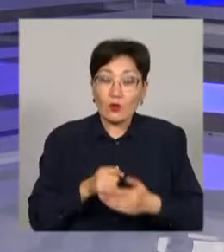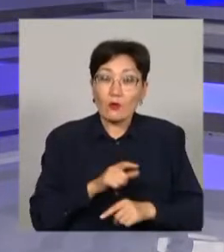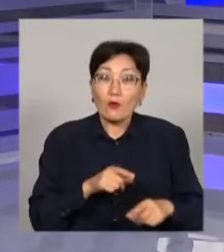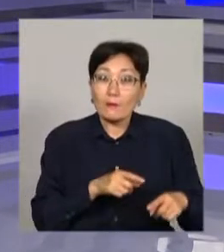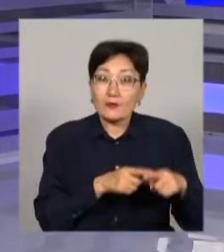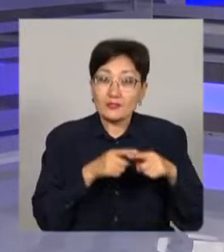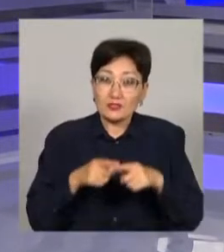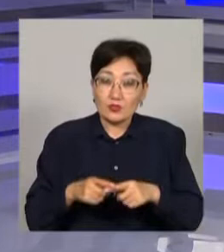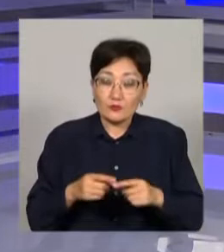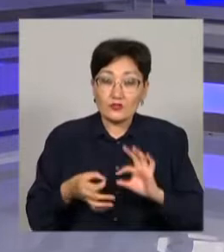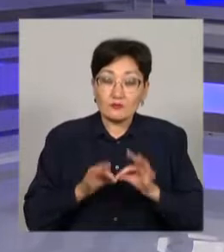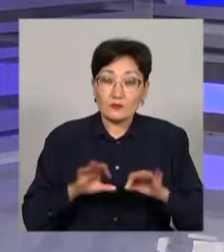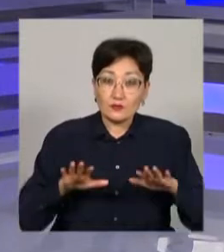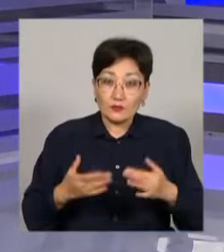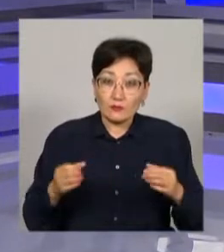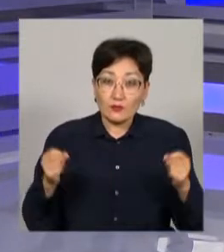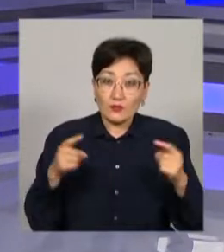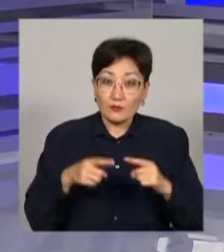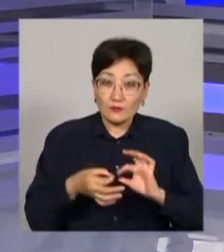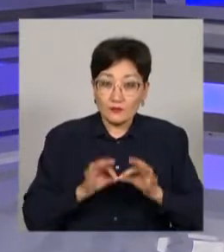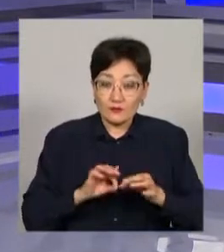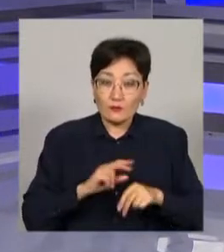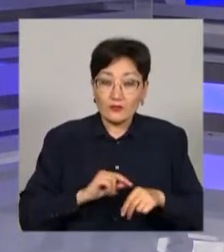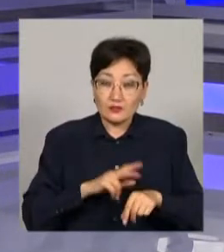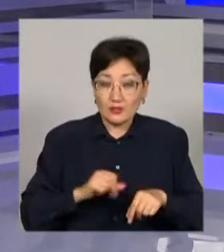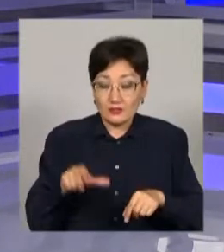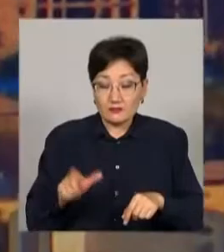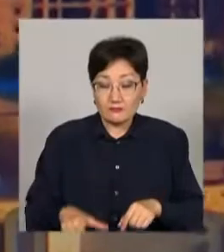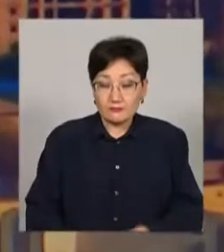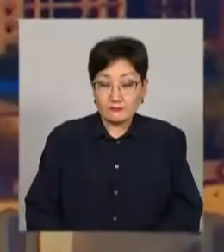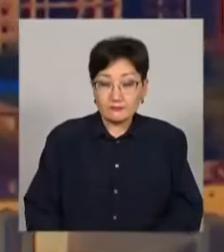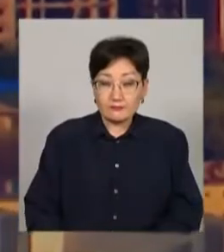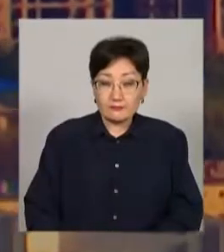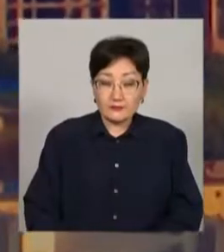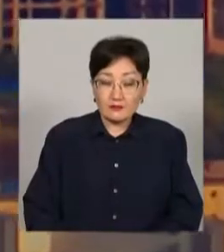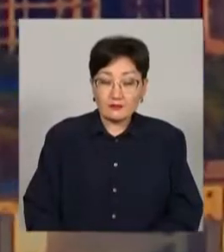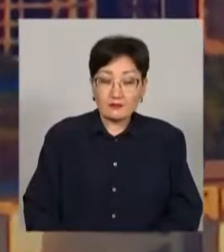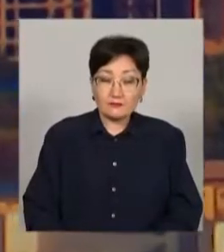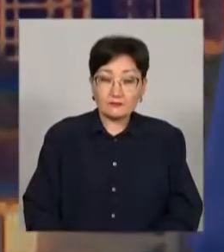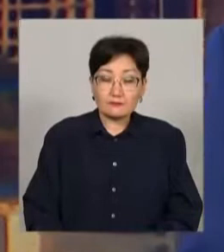скорой. Детали происшествия выясняют сотрудники дорожной полиции.